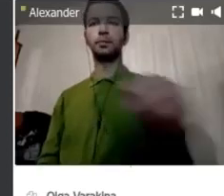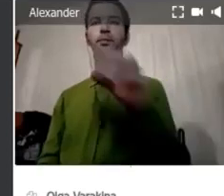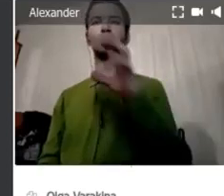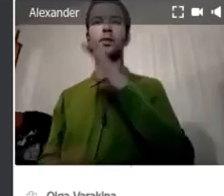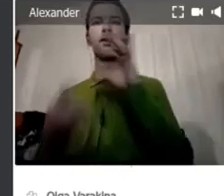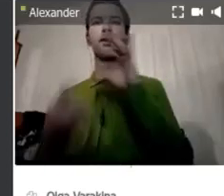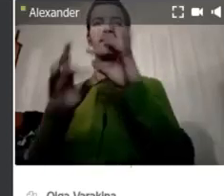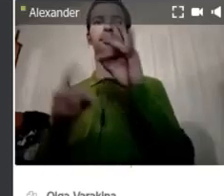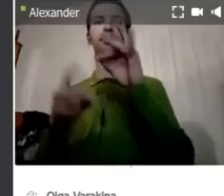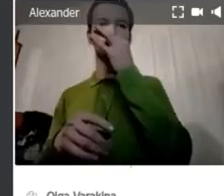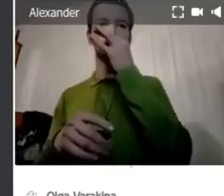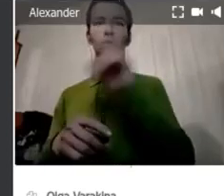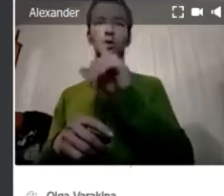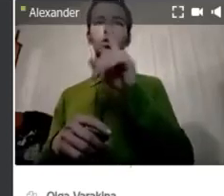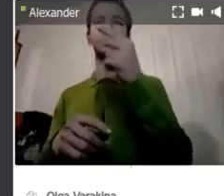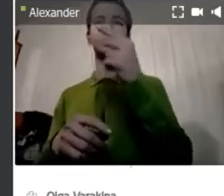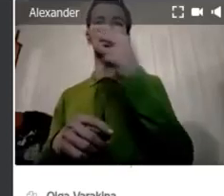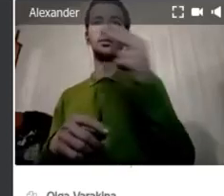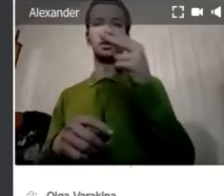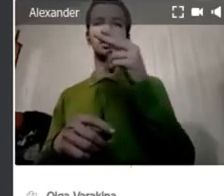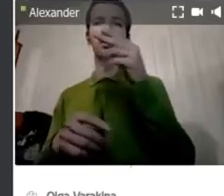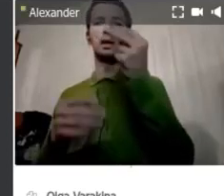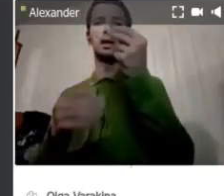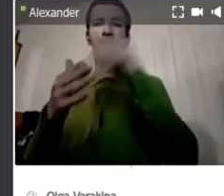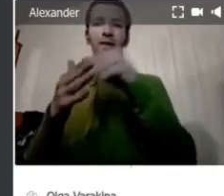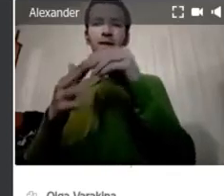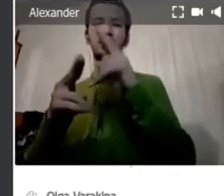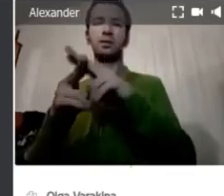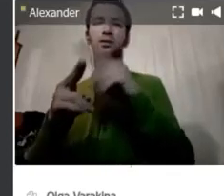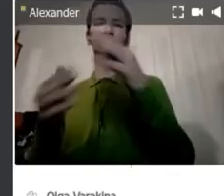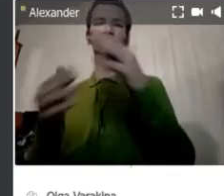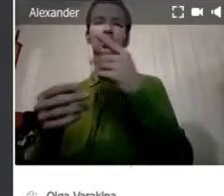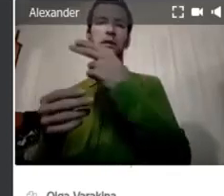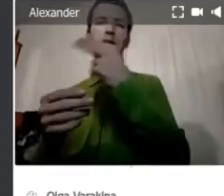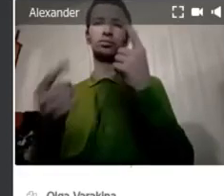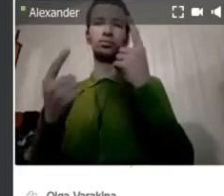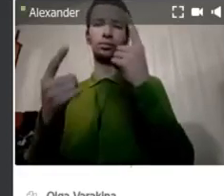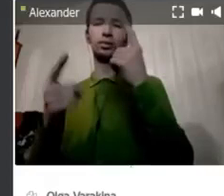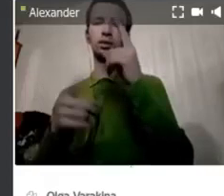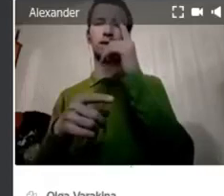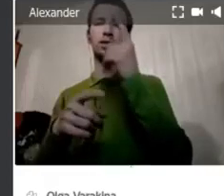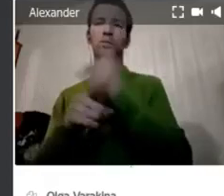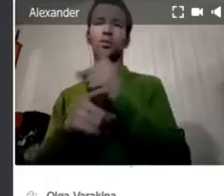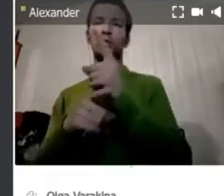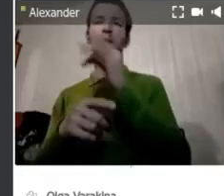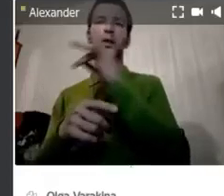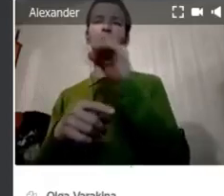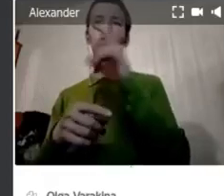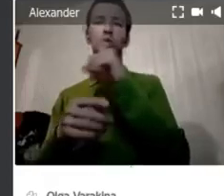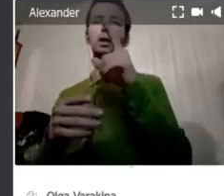люди изучают и месяцами, и годами, изучают в университетах и